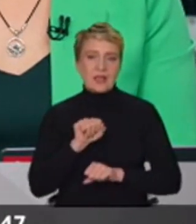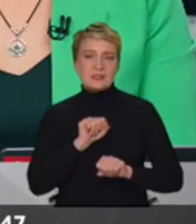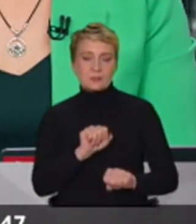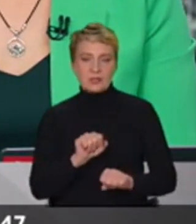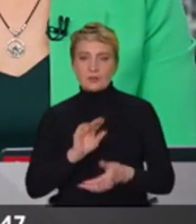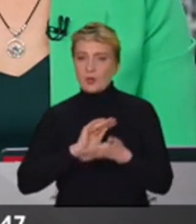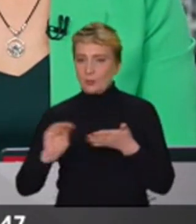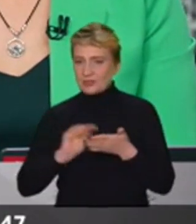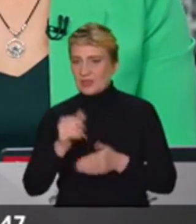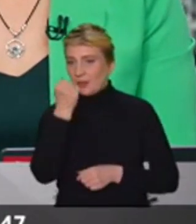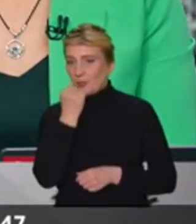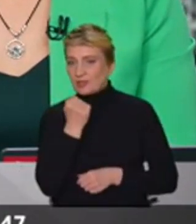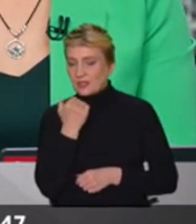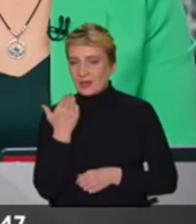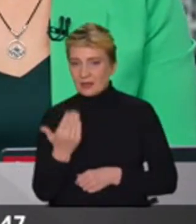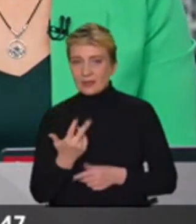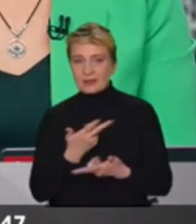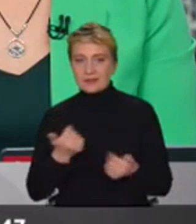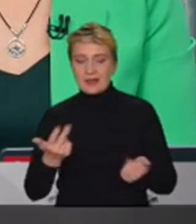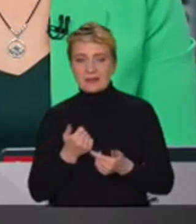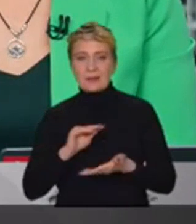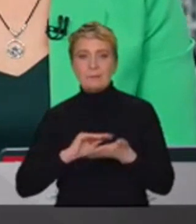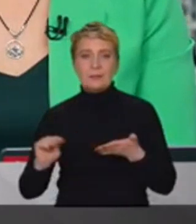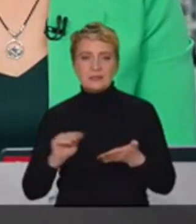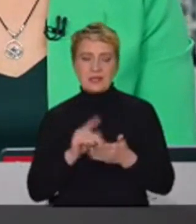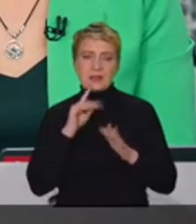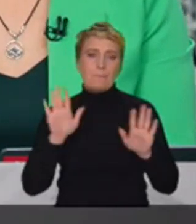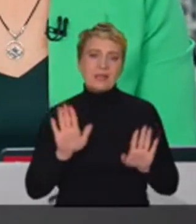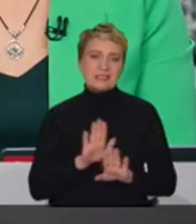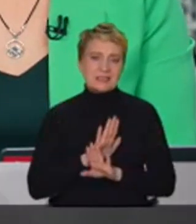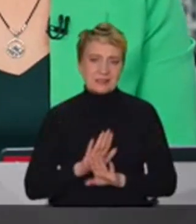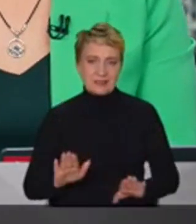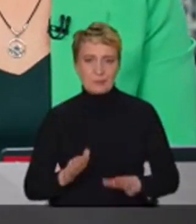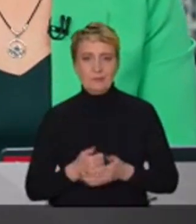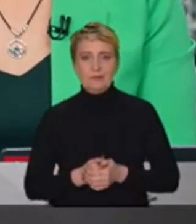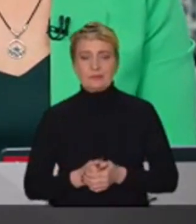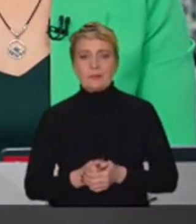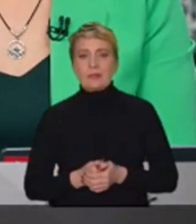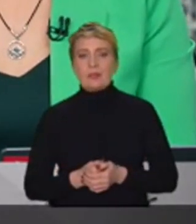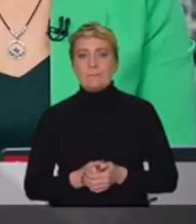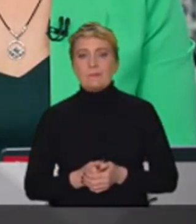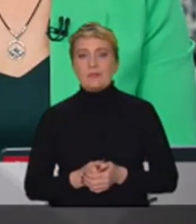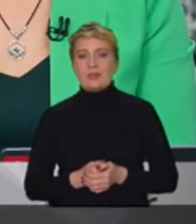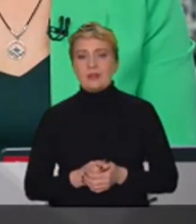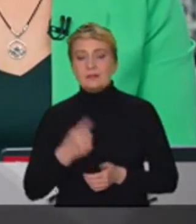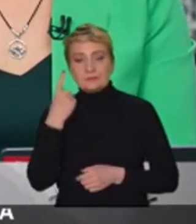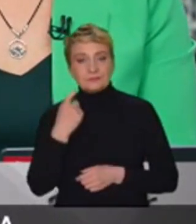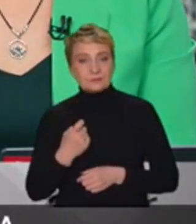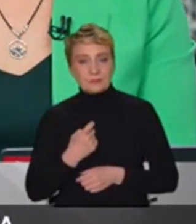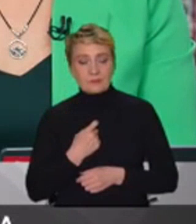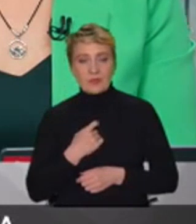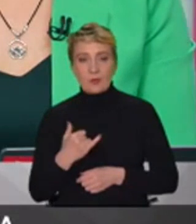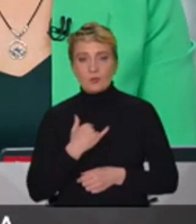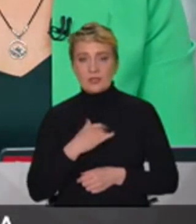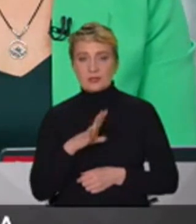писав вам подяку за те, що ви займаєтесь? Так, відправляли пісні навіть. Нам відправляли велику шану. У нас